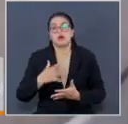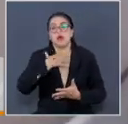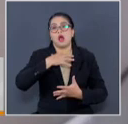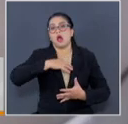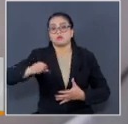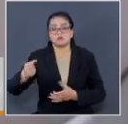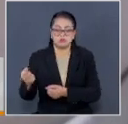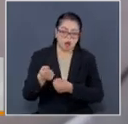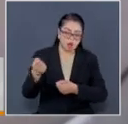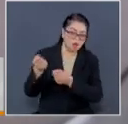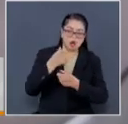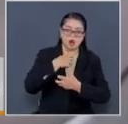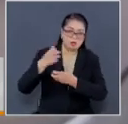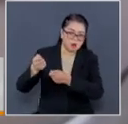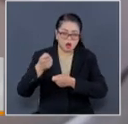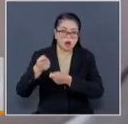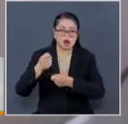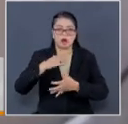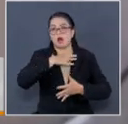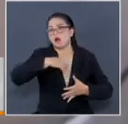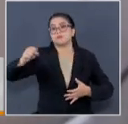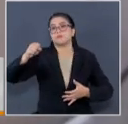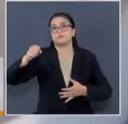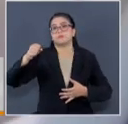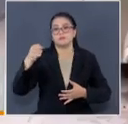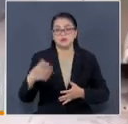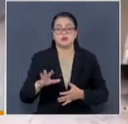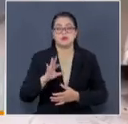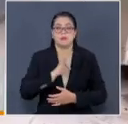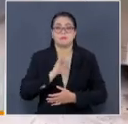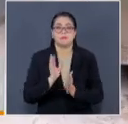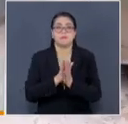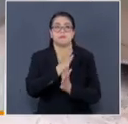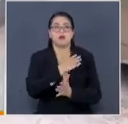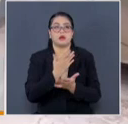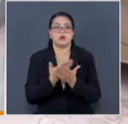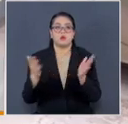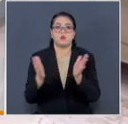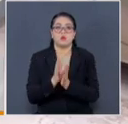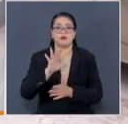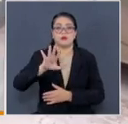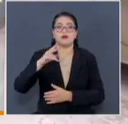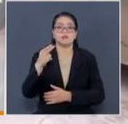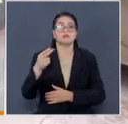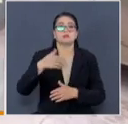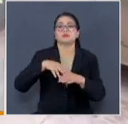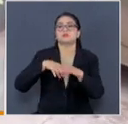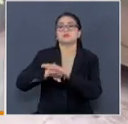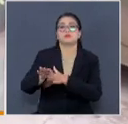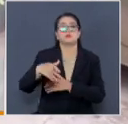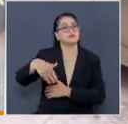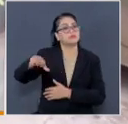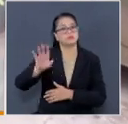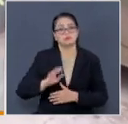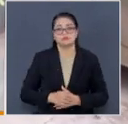ปสักพักไม่ไหวไงคนร้ายคว้าสร้อยไปได้พร้อมกับพระเลี่ยมทองมูลค่ากว่า 50,000 บาทหนีไปหน้าตาเฉยเลย